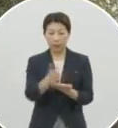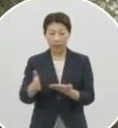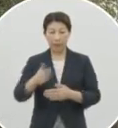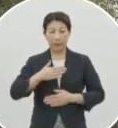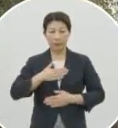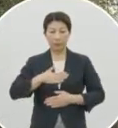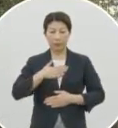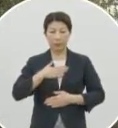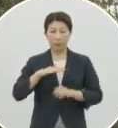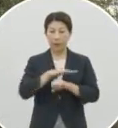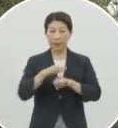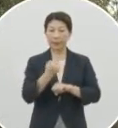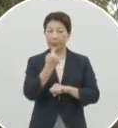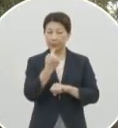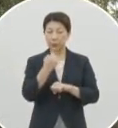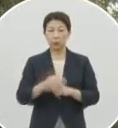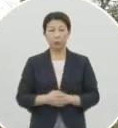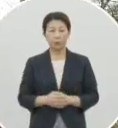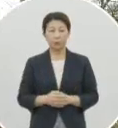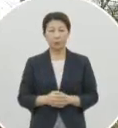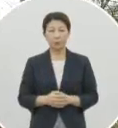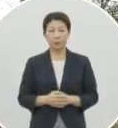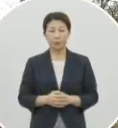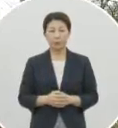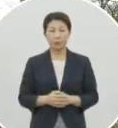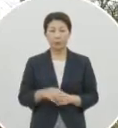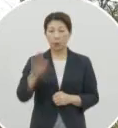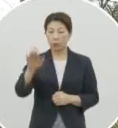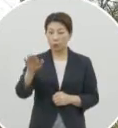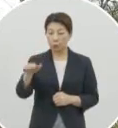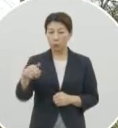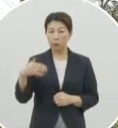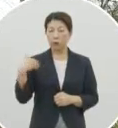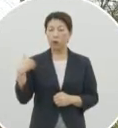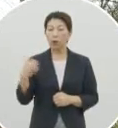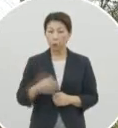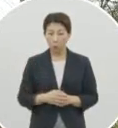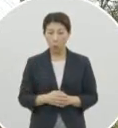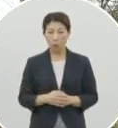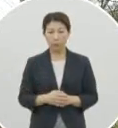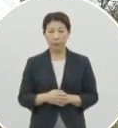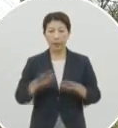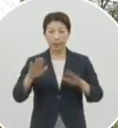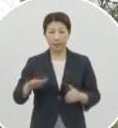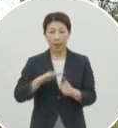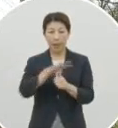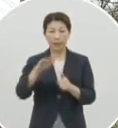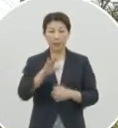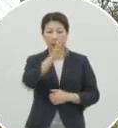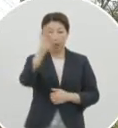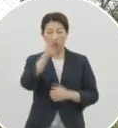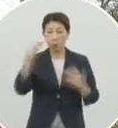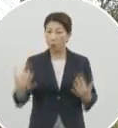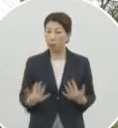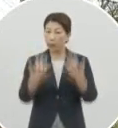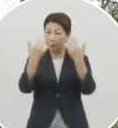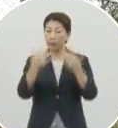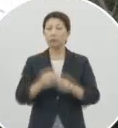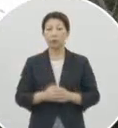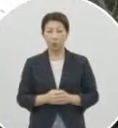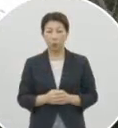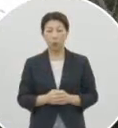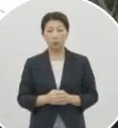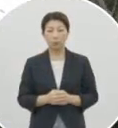でも知ってる愛ちゃんです。カズサちゃん知らないの？今愛知は観光が熱いんだ